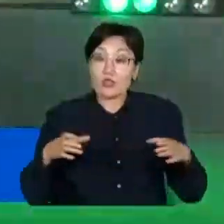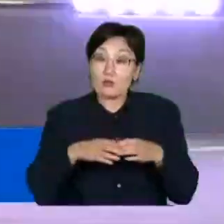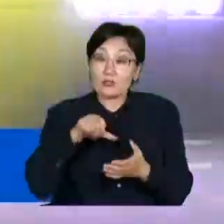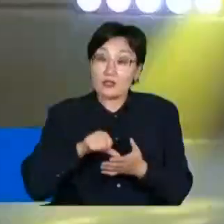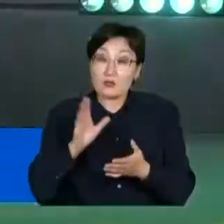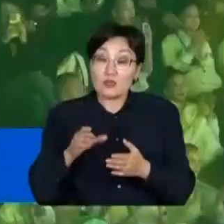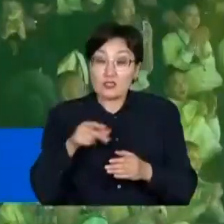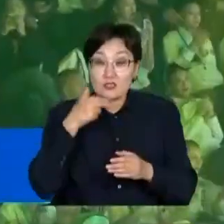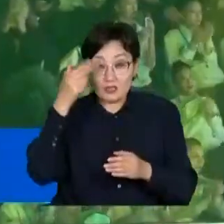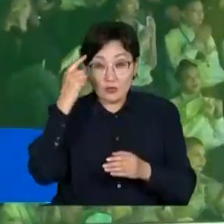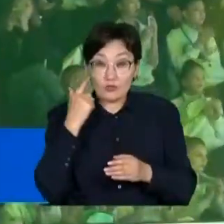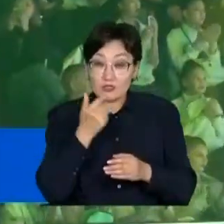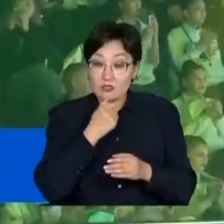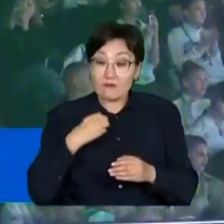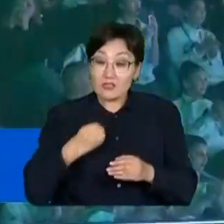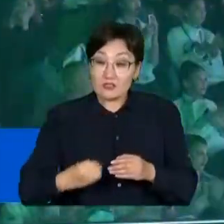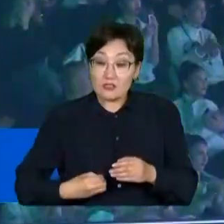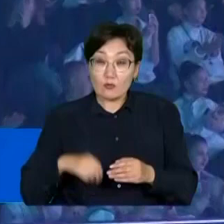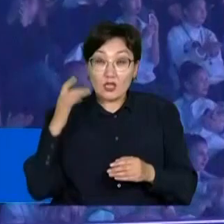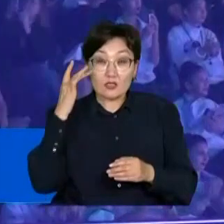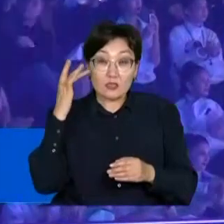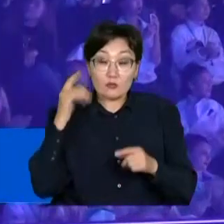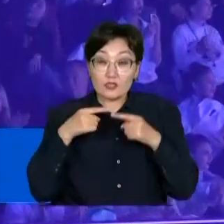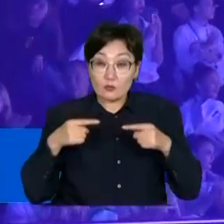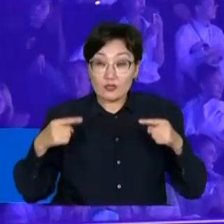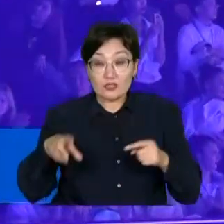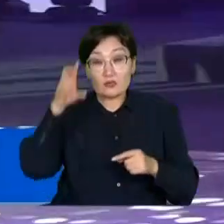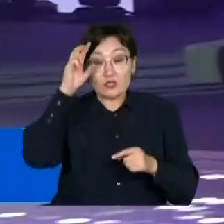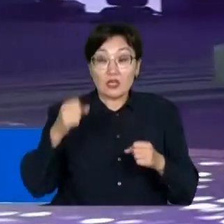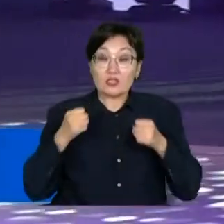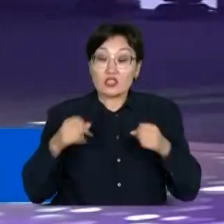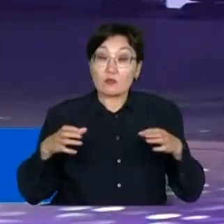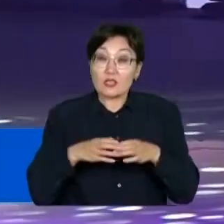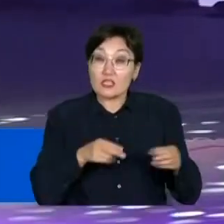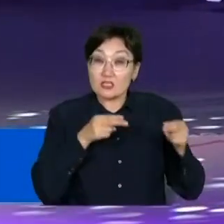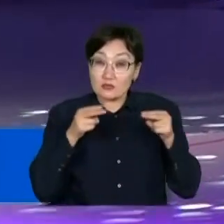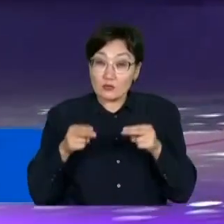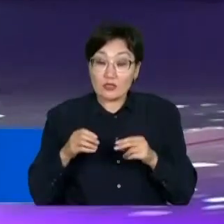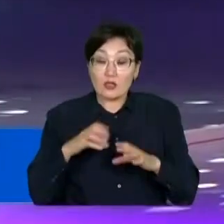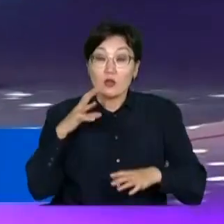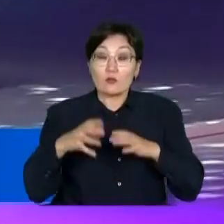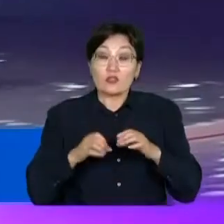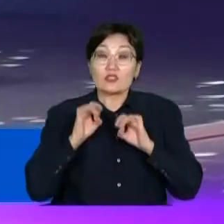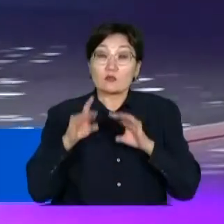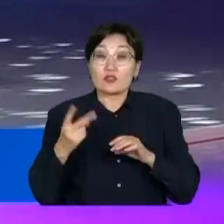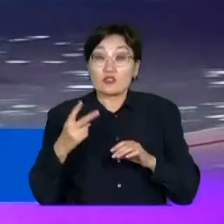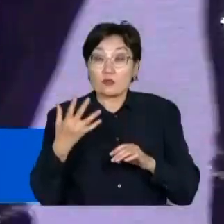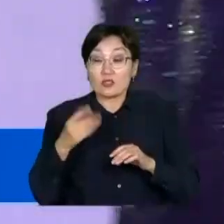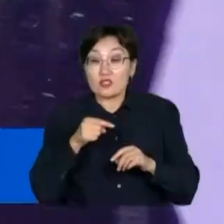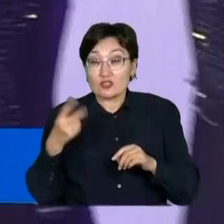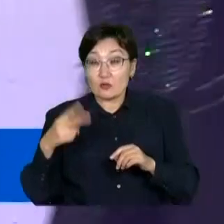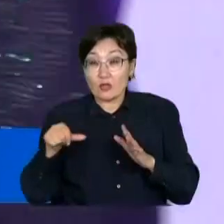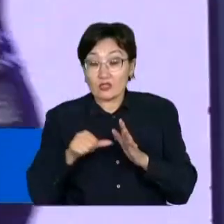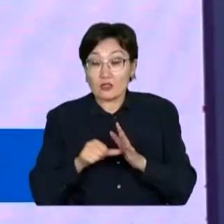ішінде Италия, Испания, Франция, АКШ және тағы басқа елдердің спортшылары бар. Әлем чемпионаты